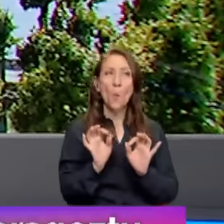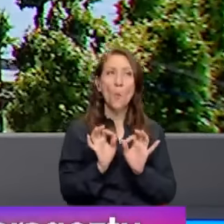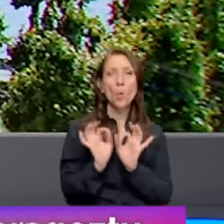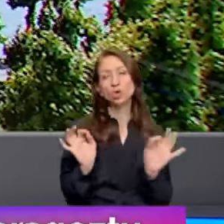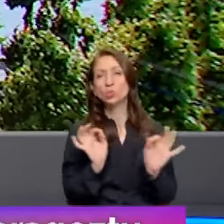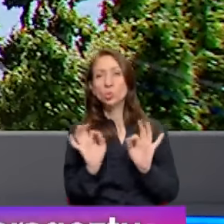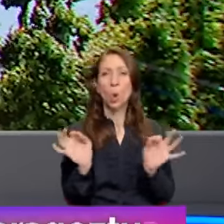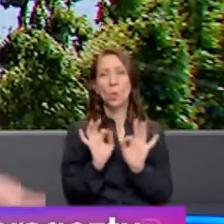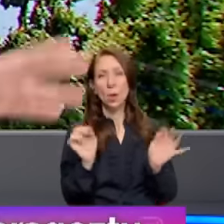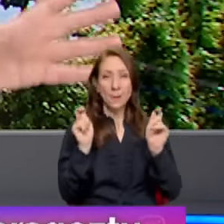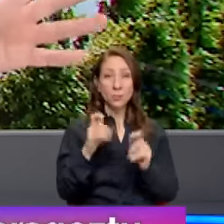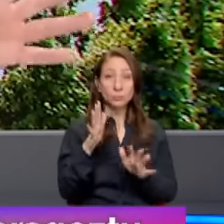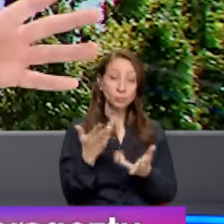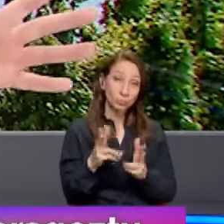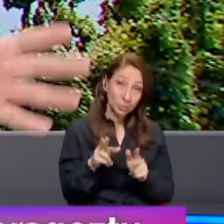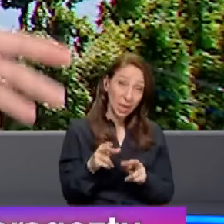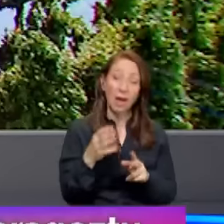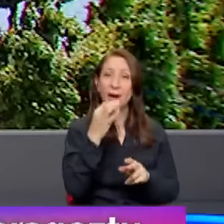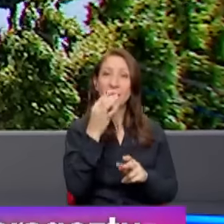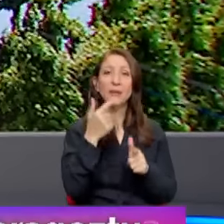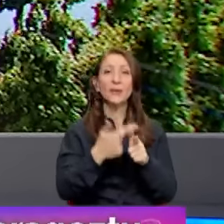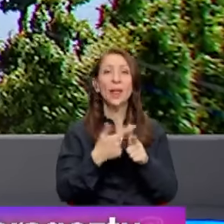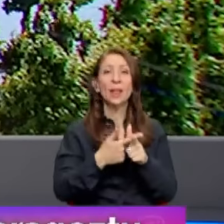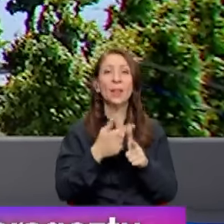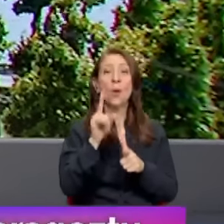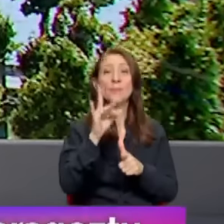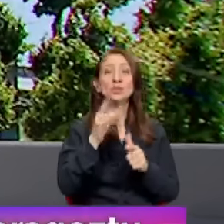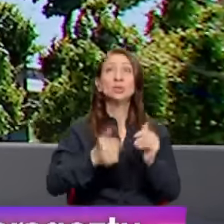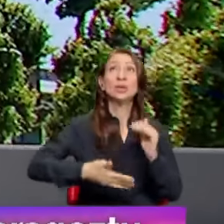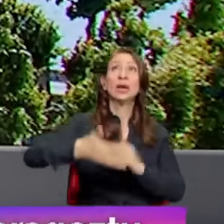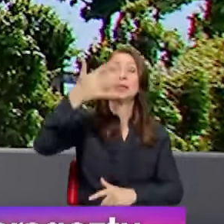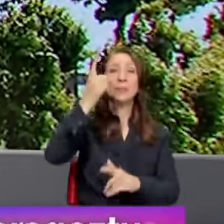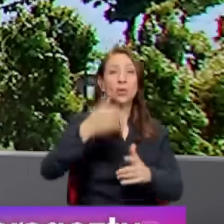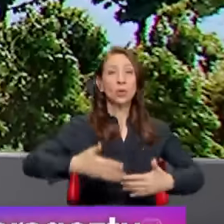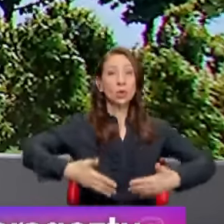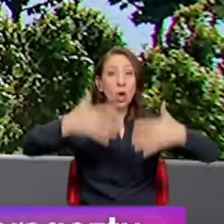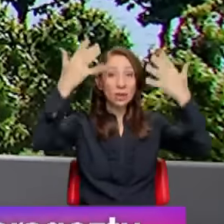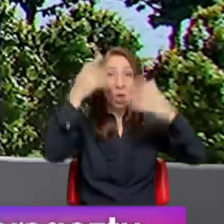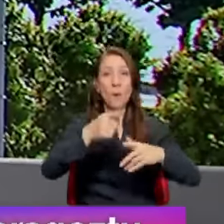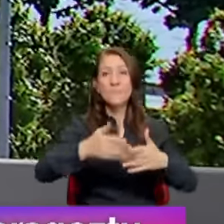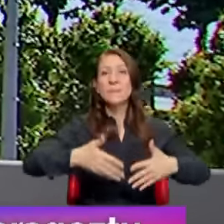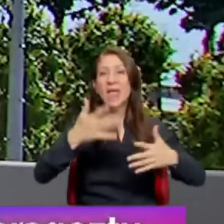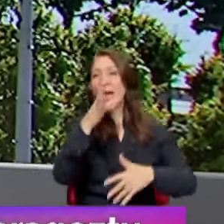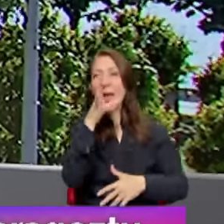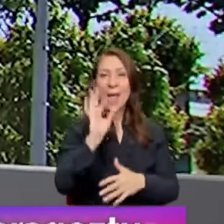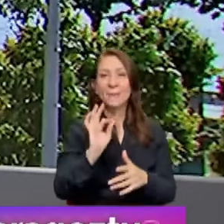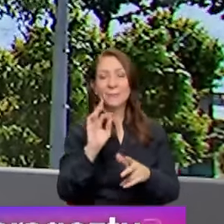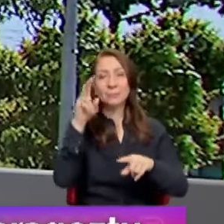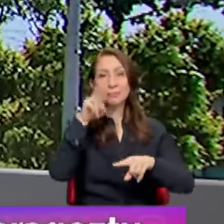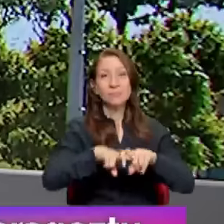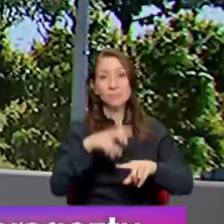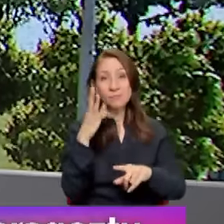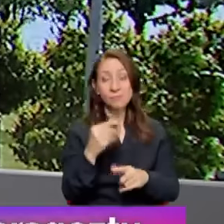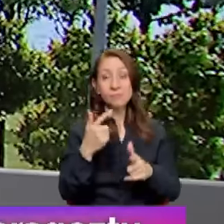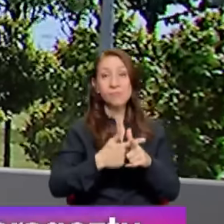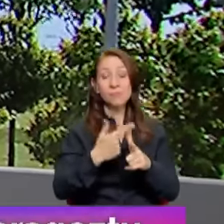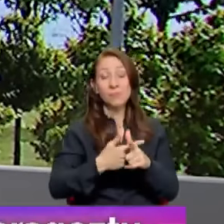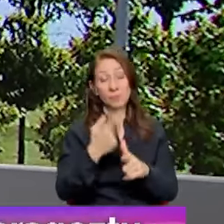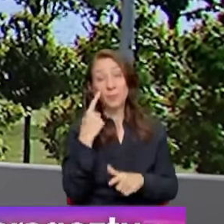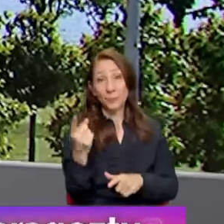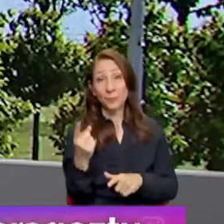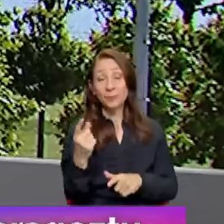gibi mi yapıyor Ankara'da kiralanan 15 katlı bir gökdelen acaba o binaya kim yerleşti kiralara